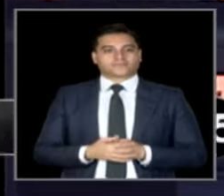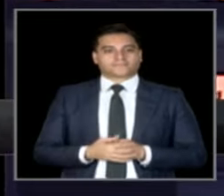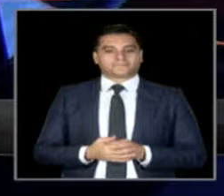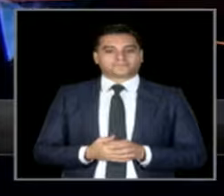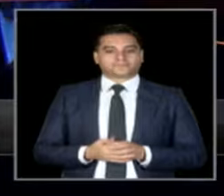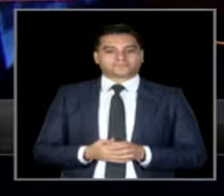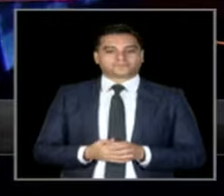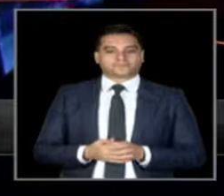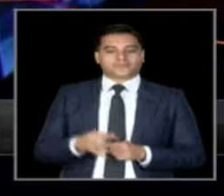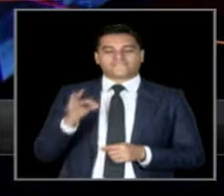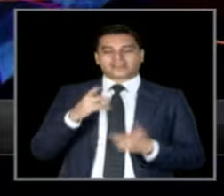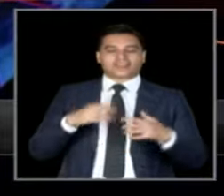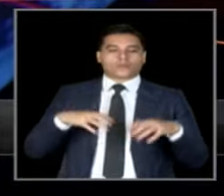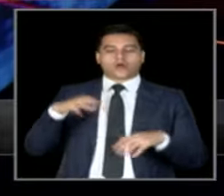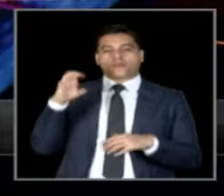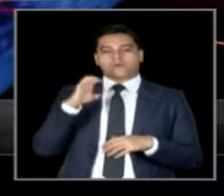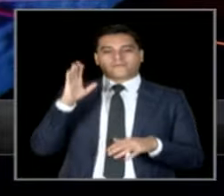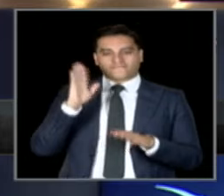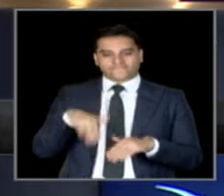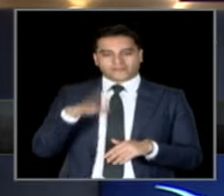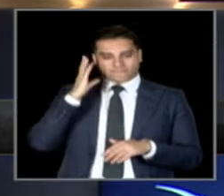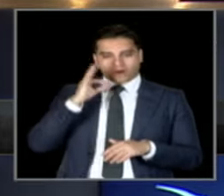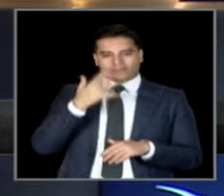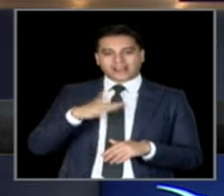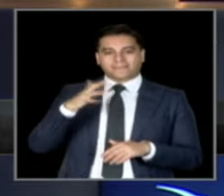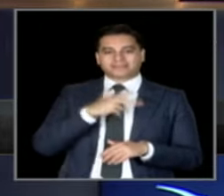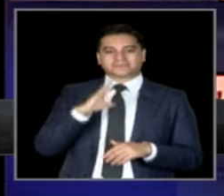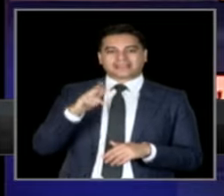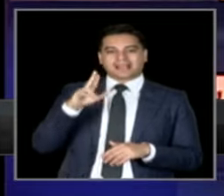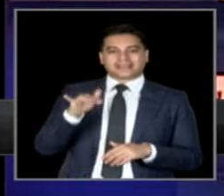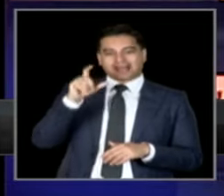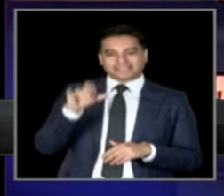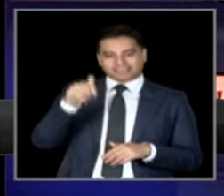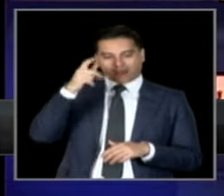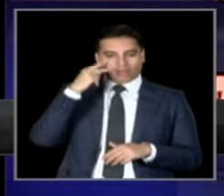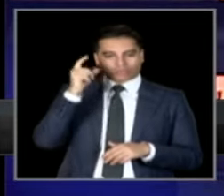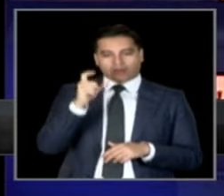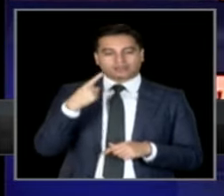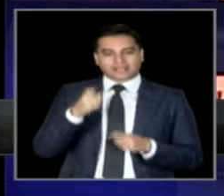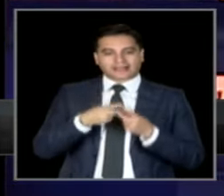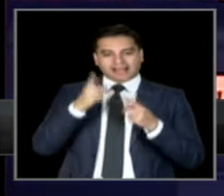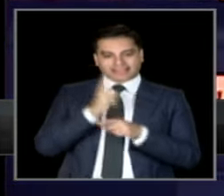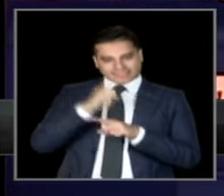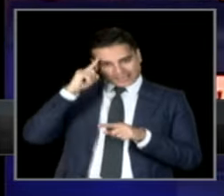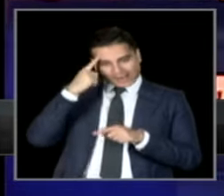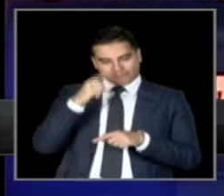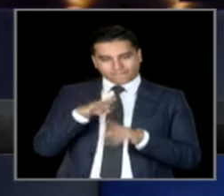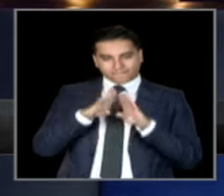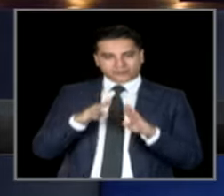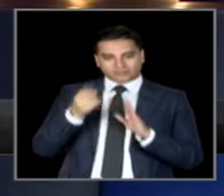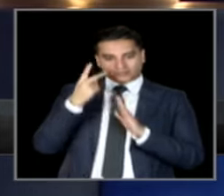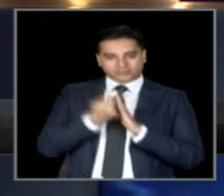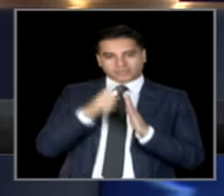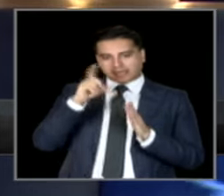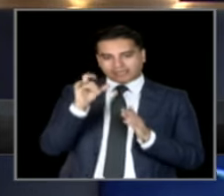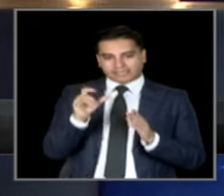كاونتر. في أي دولة أوروبية يقع خليج كاتانيا؟ إيطاليا. صح. انتهى الدرس يا غبي. هي مسرحية الكاتب مصري